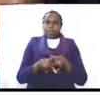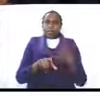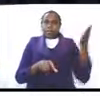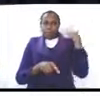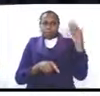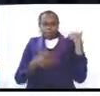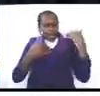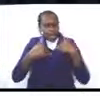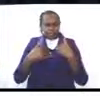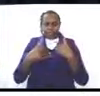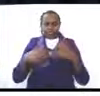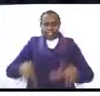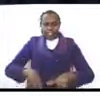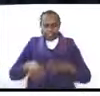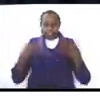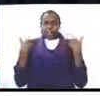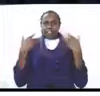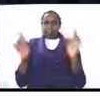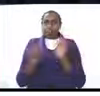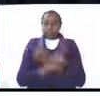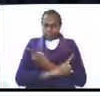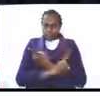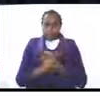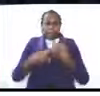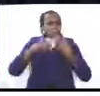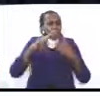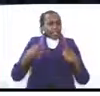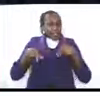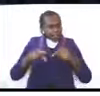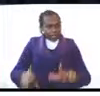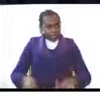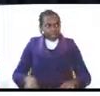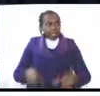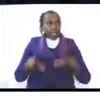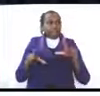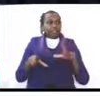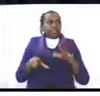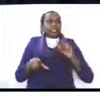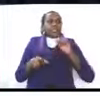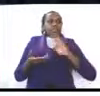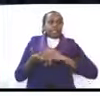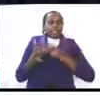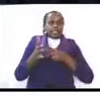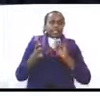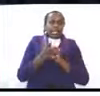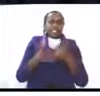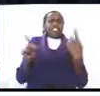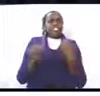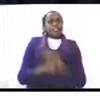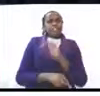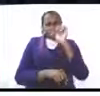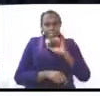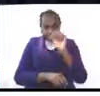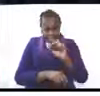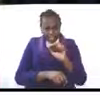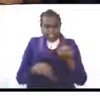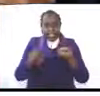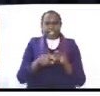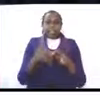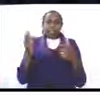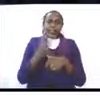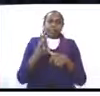tumepitia hapo awali. Lakini haya maisha si kumaanisha hata ikuwa tofauti na zile